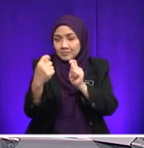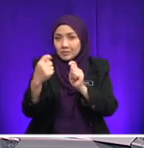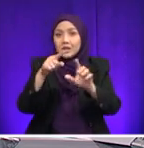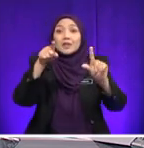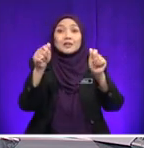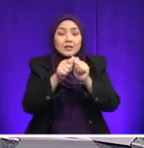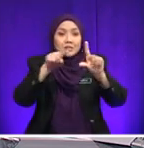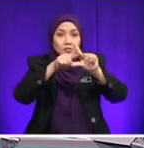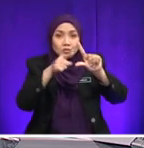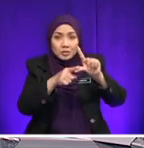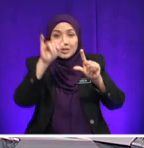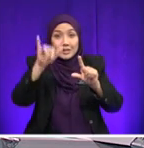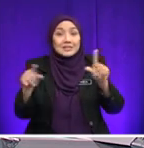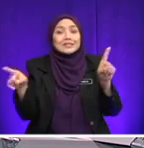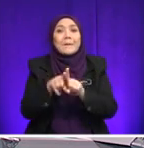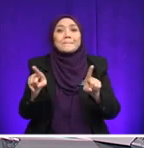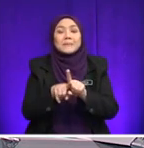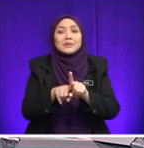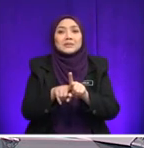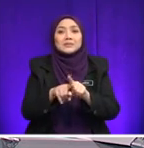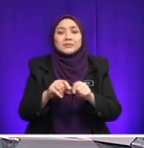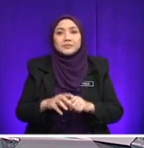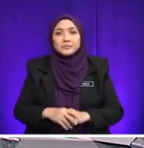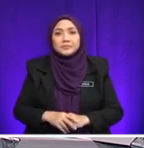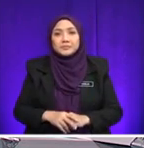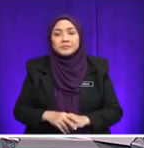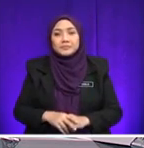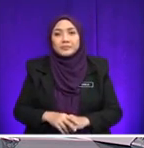kalau sudut e jadi Sisi